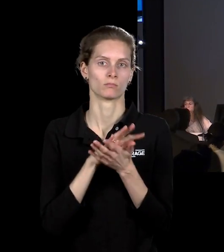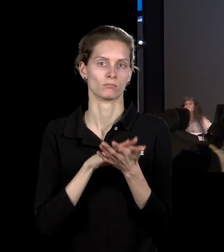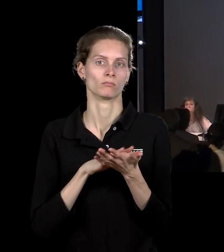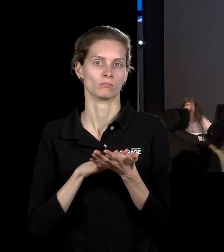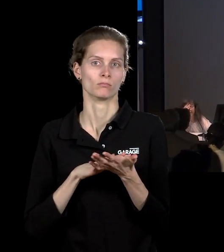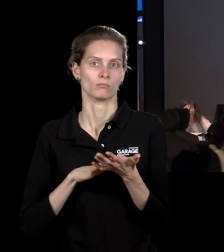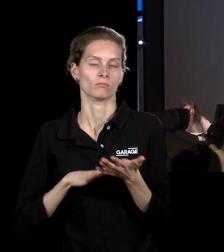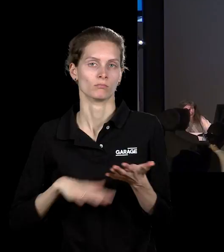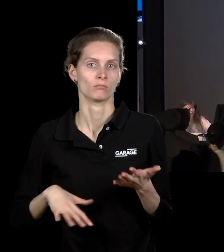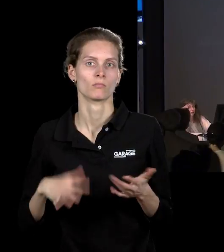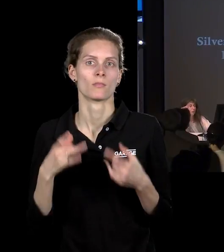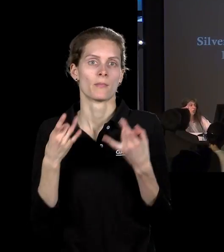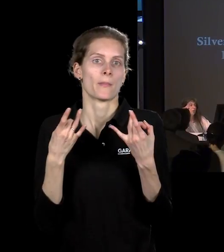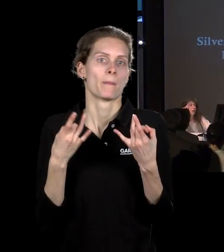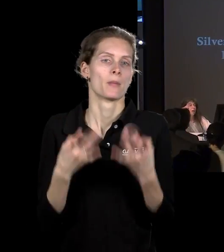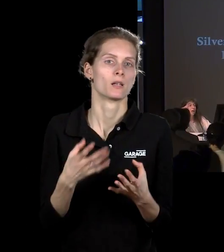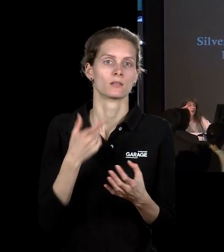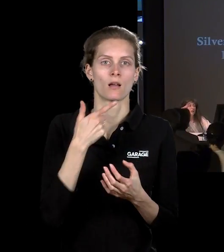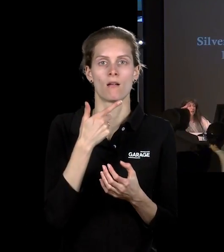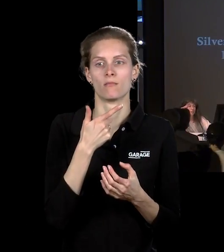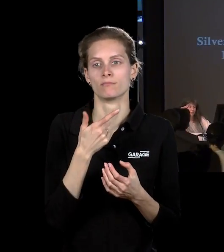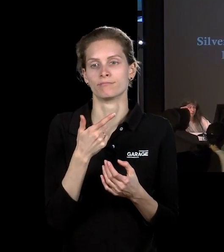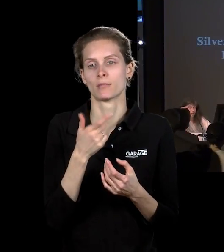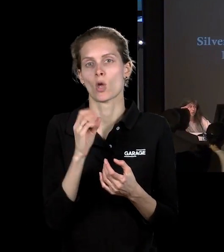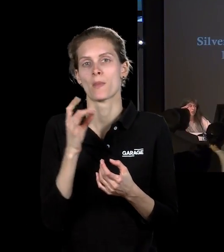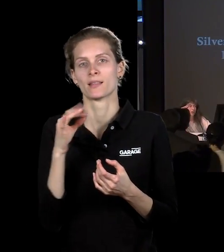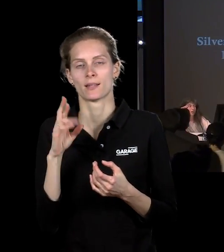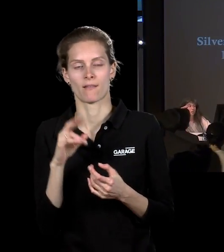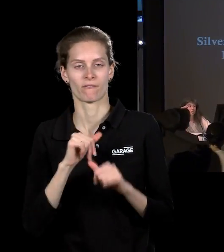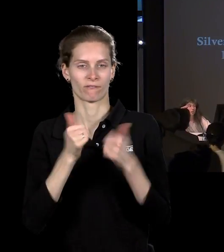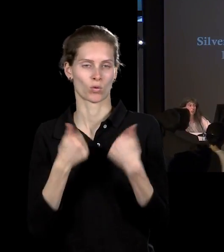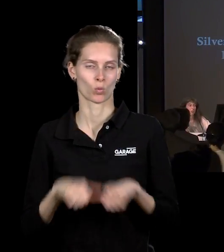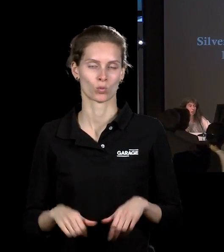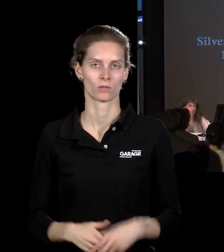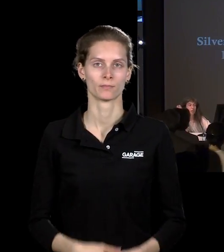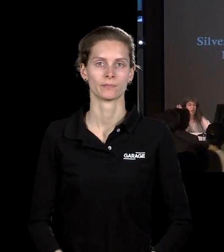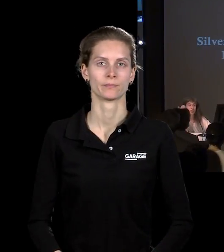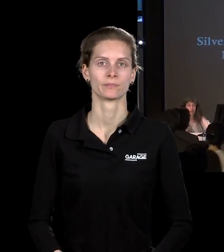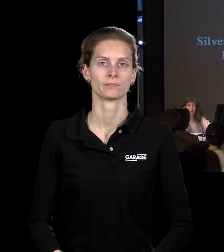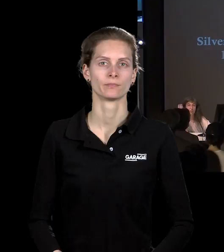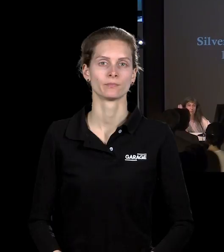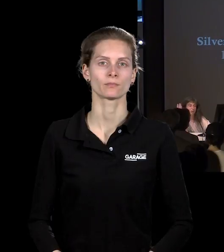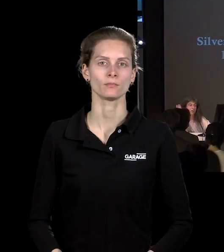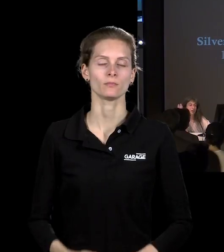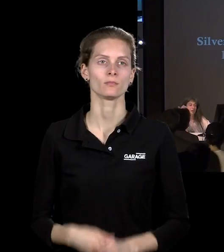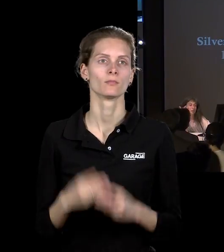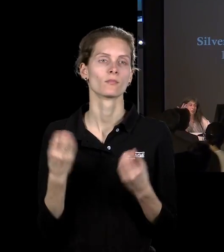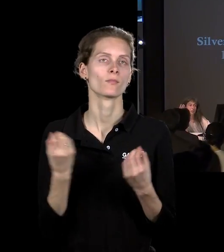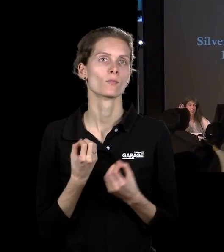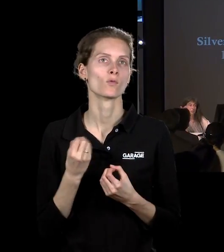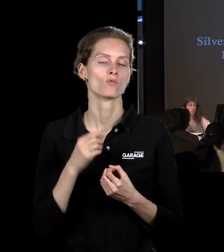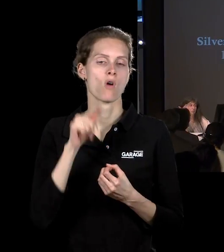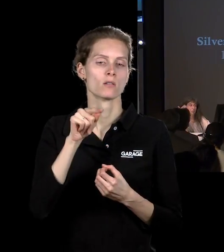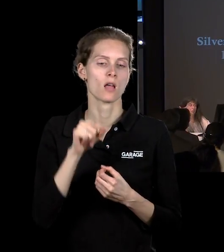эту серию простых геометрических фигур, вот таких вот тоже разметок пространства,